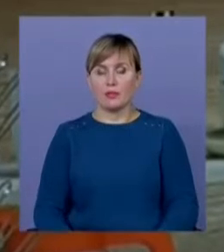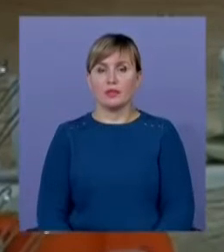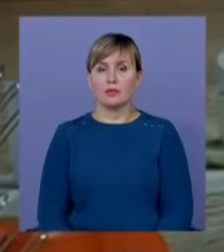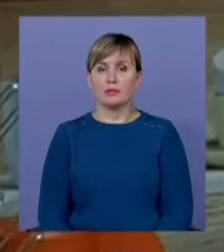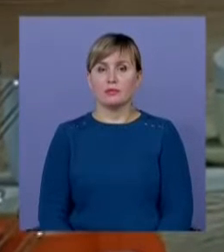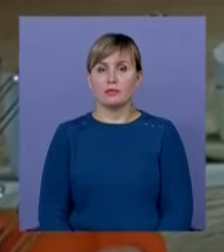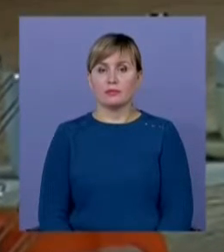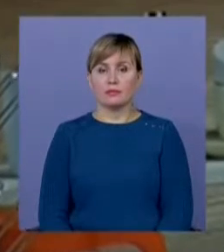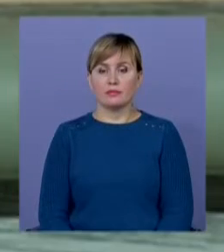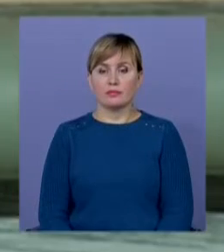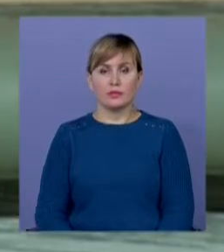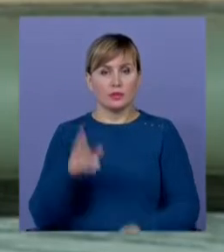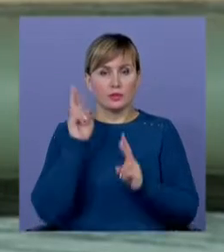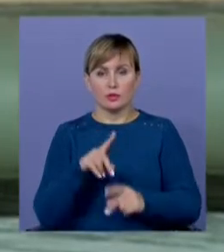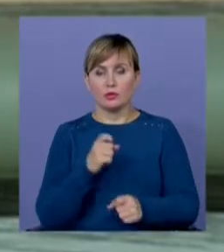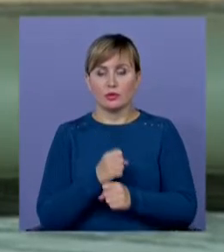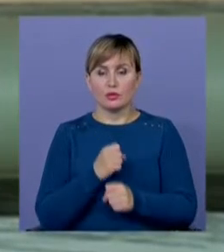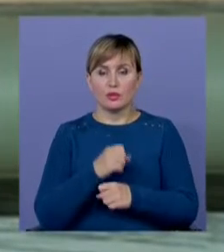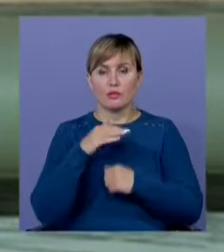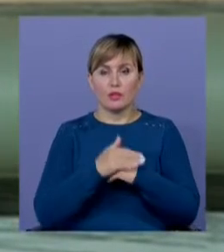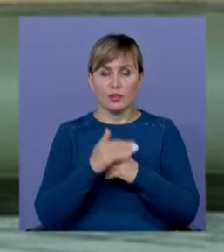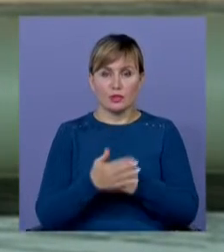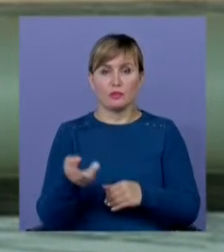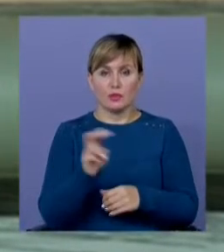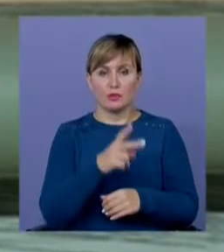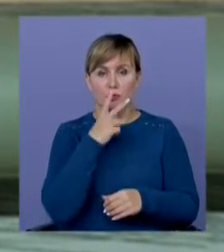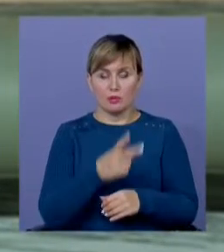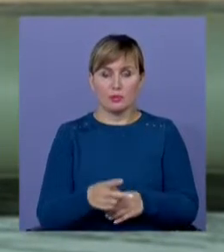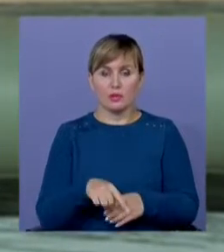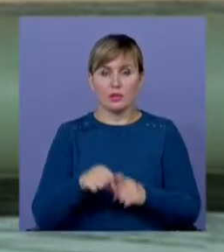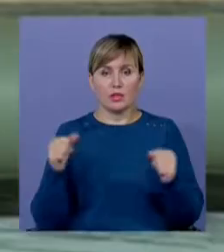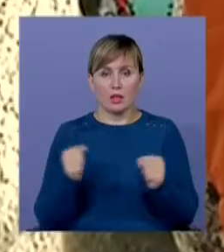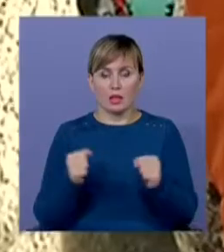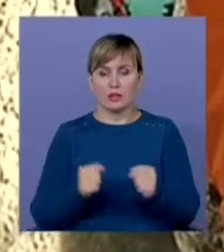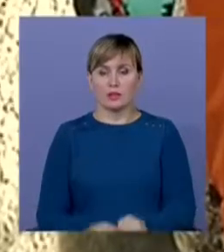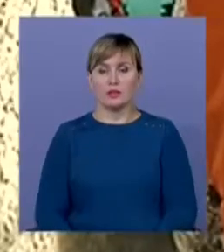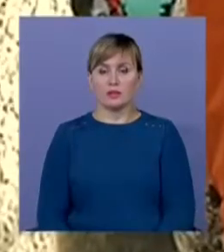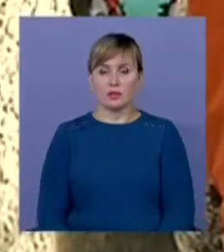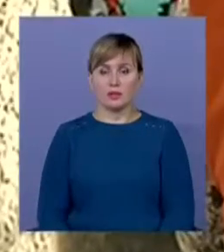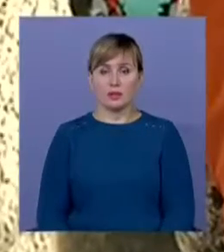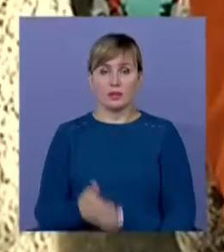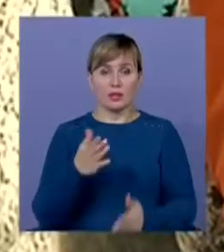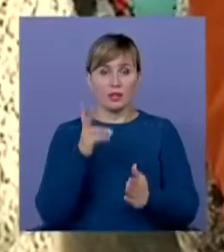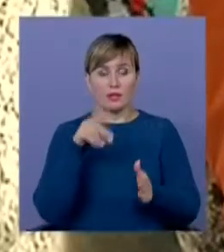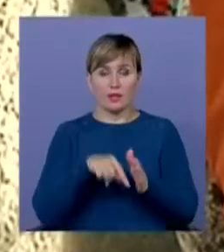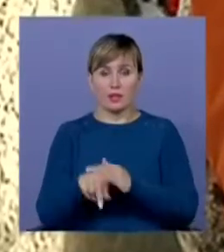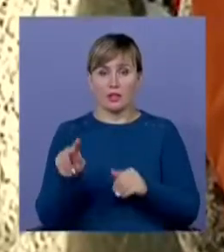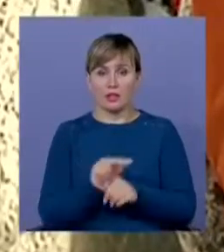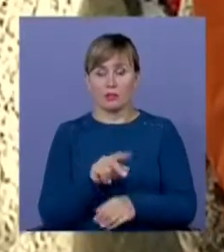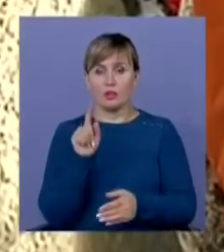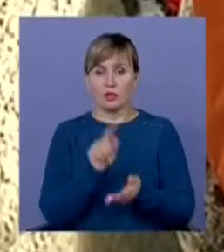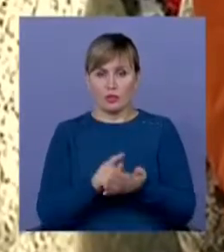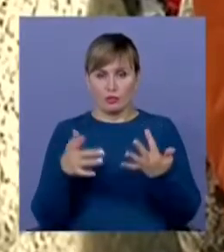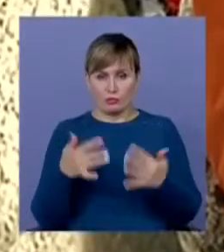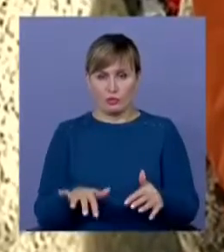было. Не знаю, что нам делать. Вечером придите, посмотрите, здесь холодильник. Если что-то там в квартирах ремонт, они должны уже